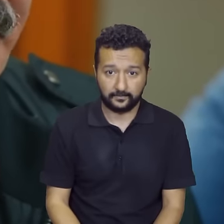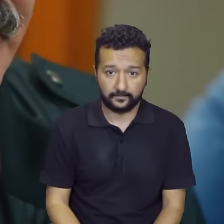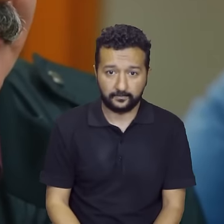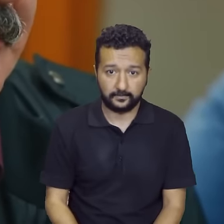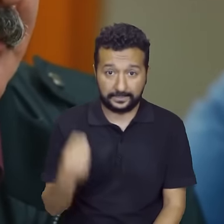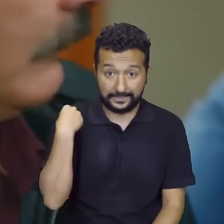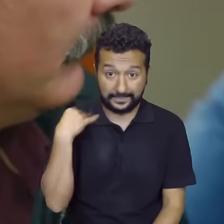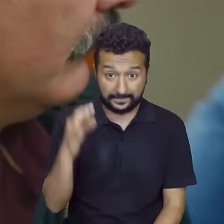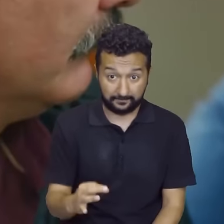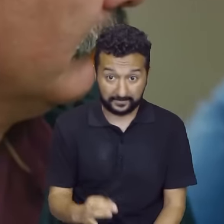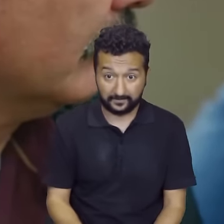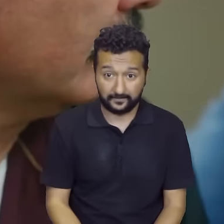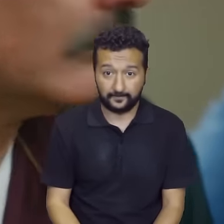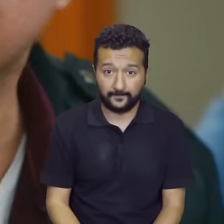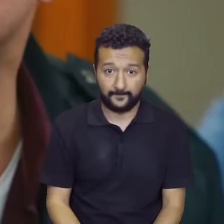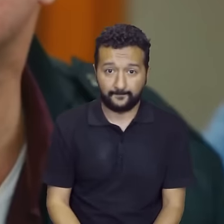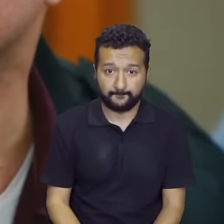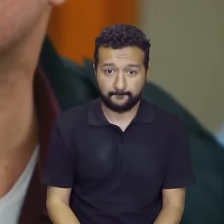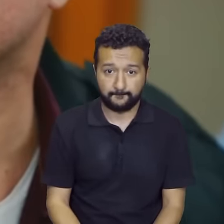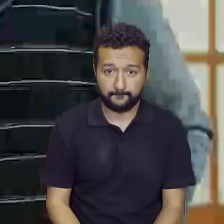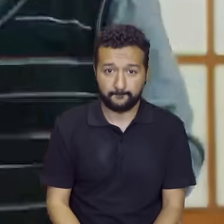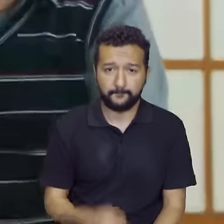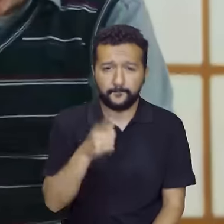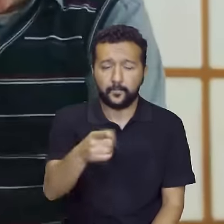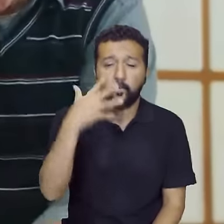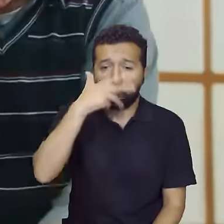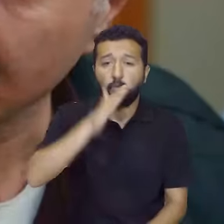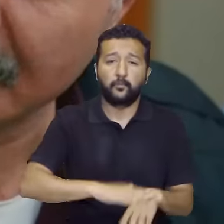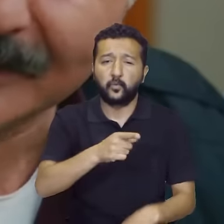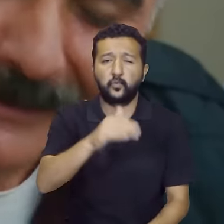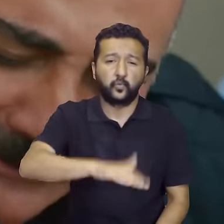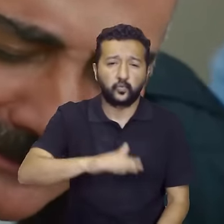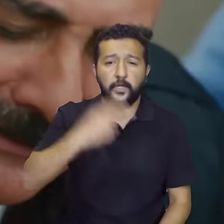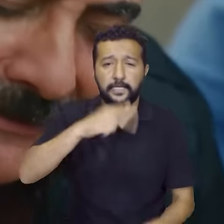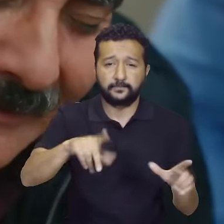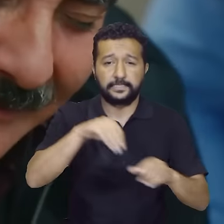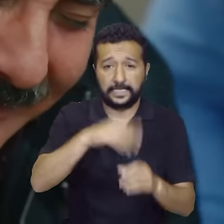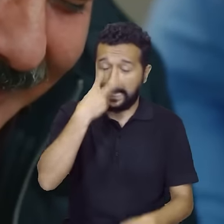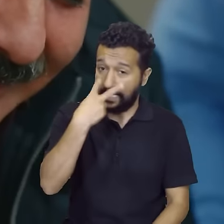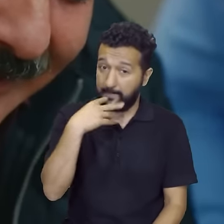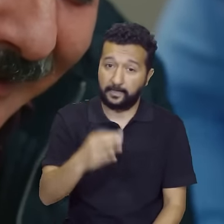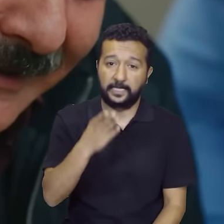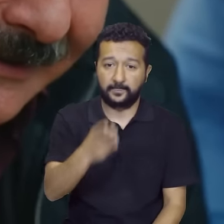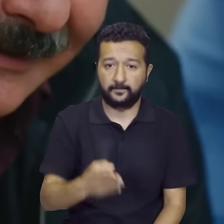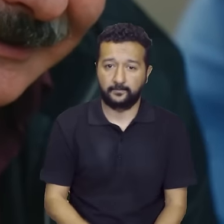çevirdi. Yenisini? Boş boş bakıyor. Ya utanmıyor musun 3 kuruşluk tablo için ağlamaya?